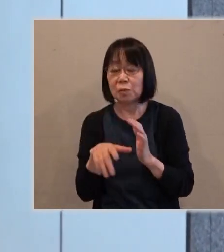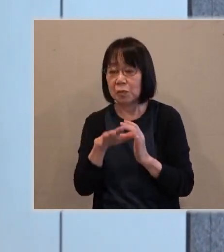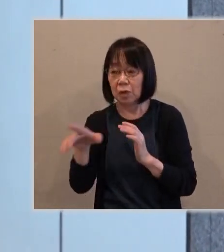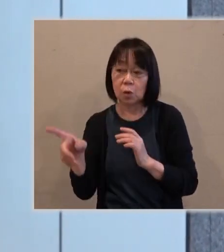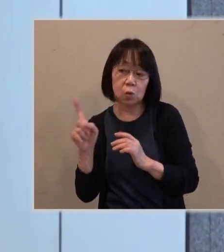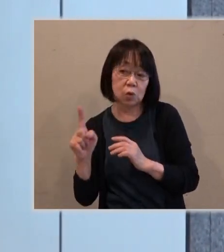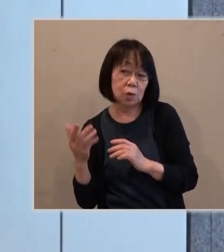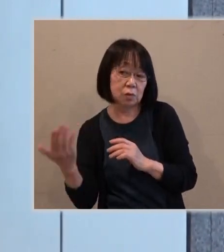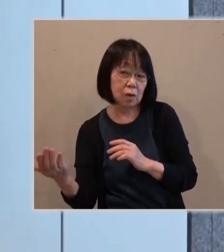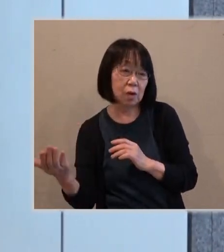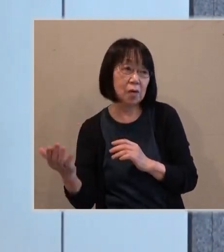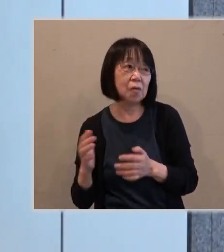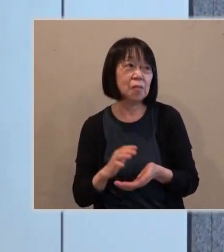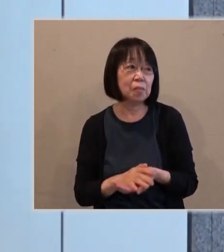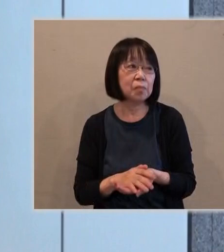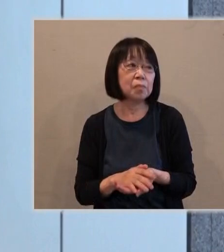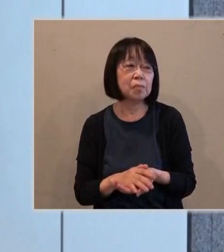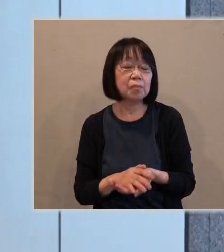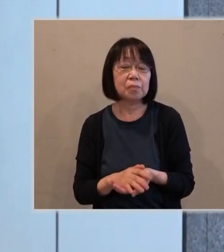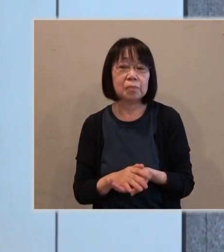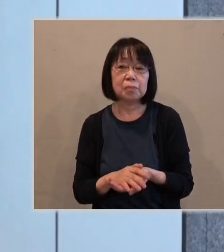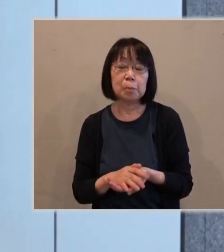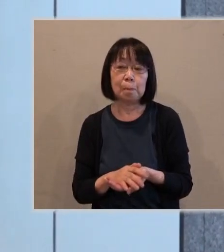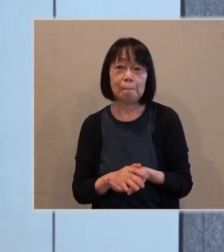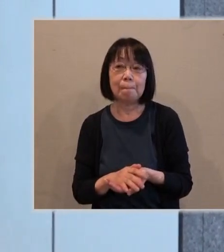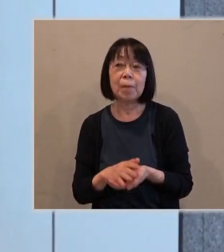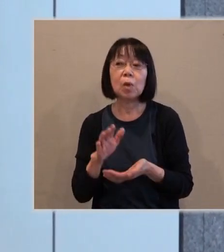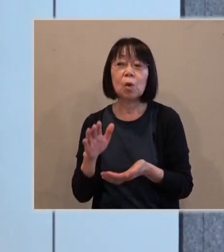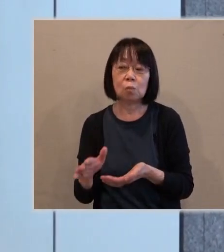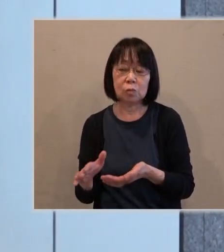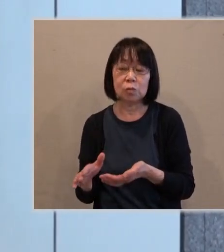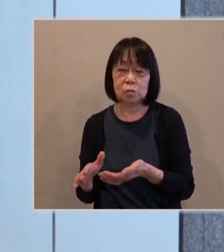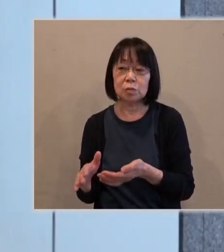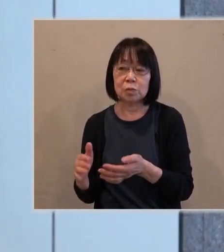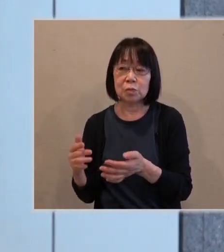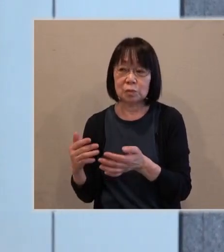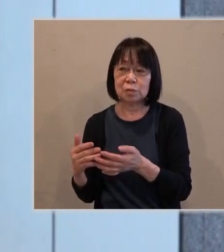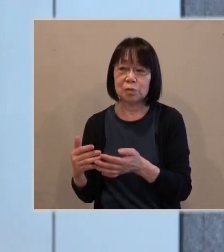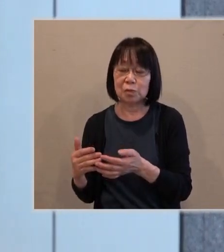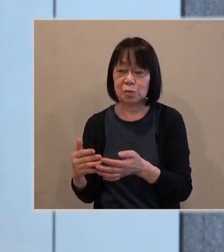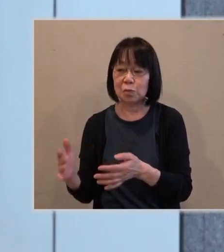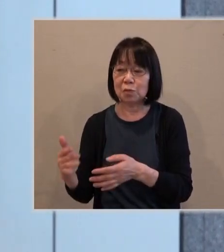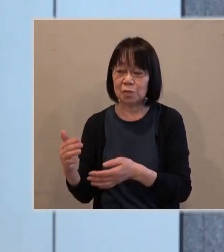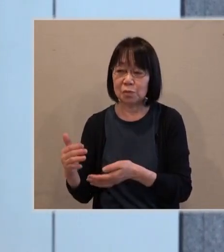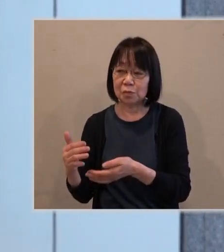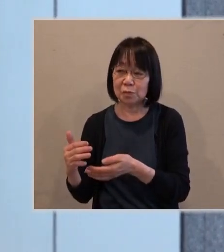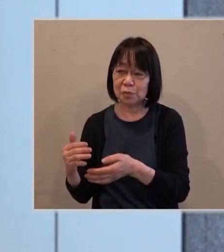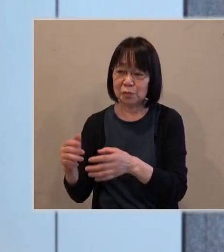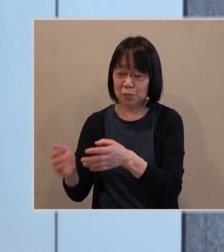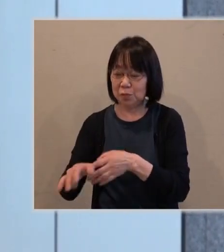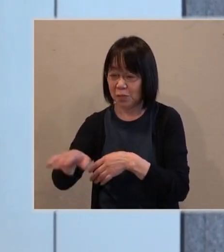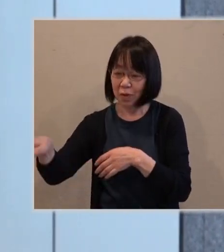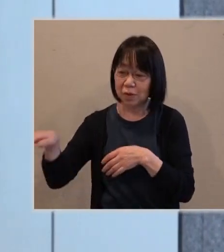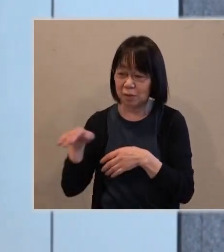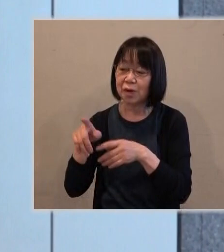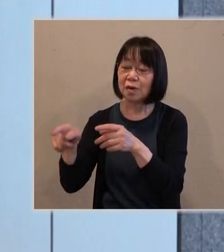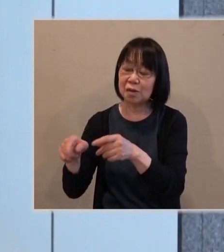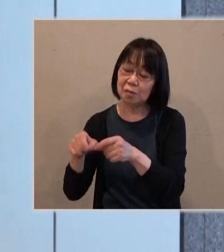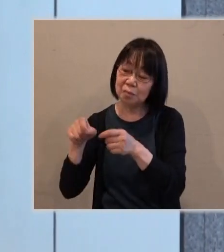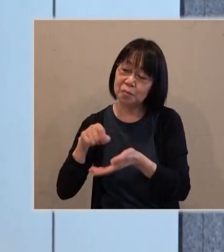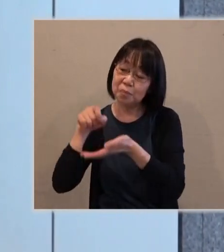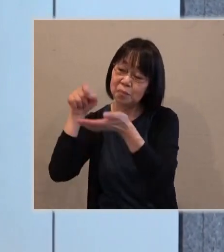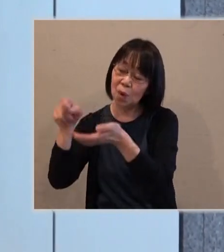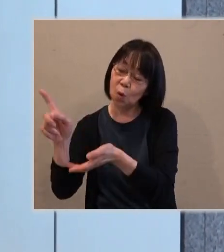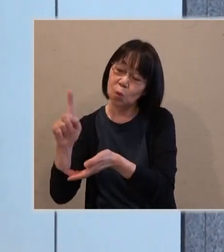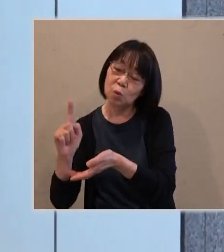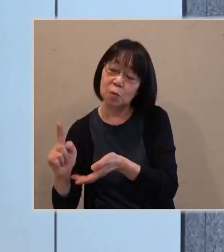っていうことを、まあ、そういう、まあ、経歴の方もその場ではお互いじゃあどうしましょうって